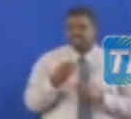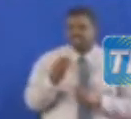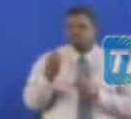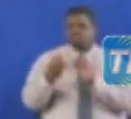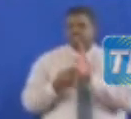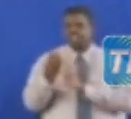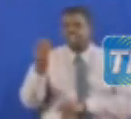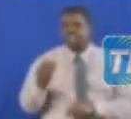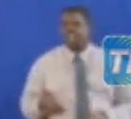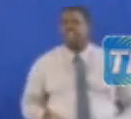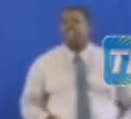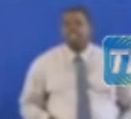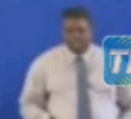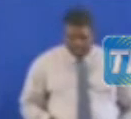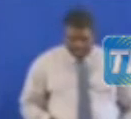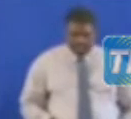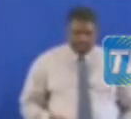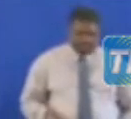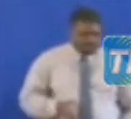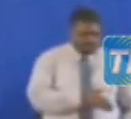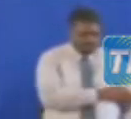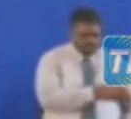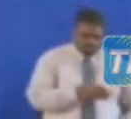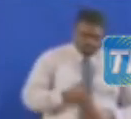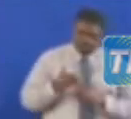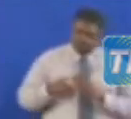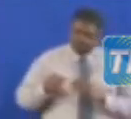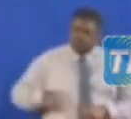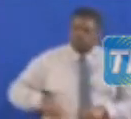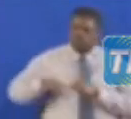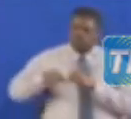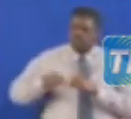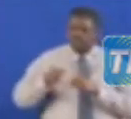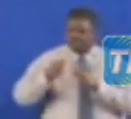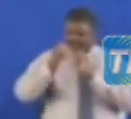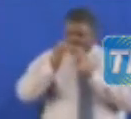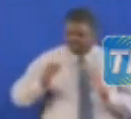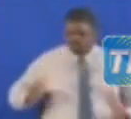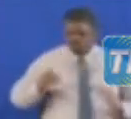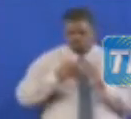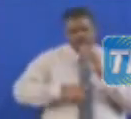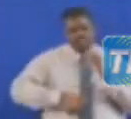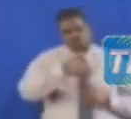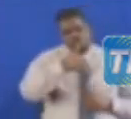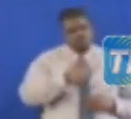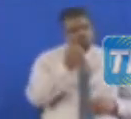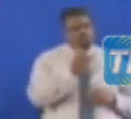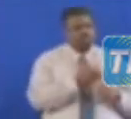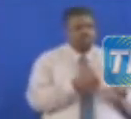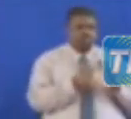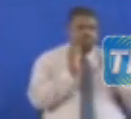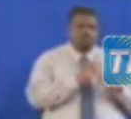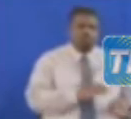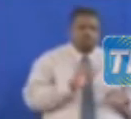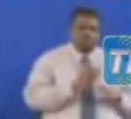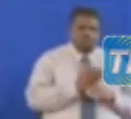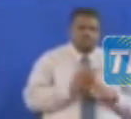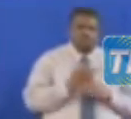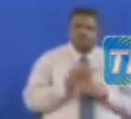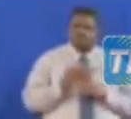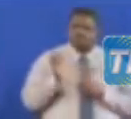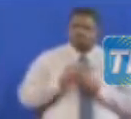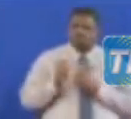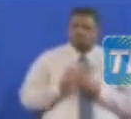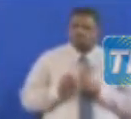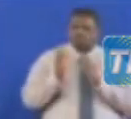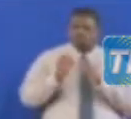364. Mheshimiwa Spika, kwa upande wa majengo ya utawala na nyumba za viongozi, tutajenga na kukamilisha na kukarabati ofisi za wakuu wa